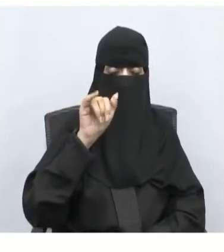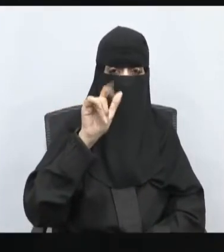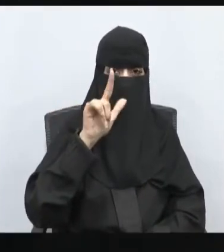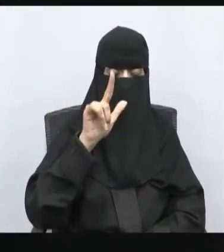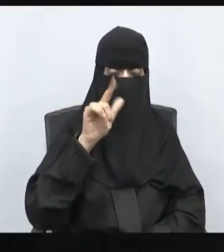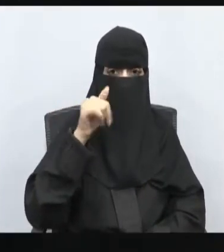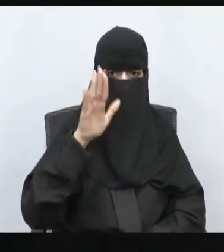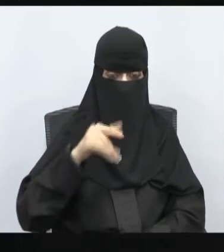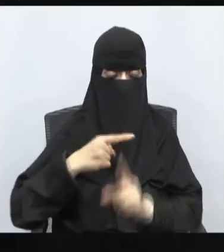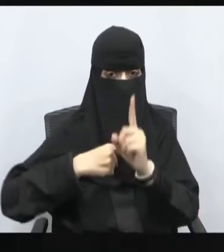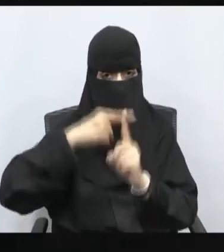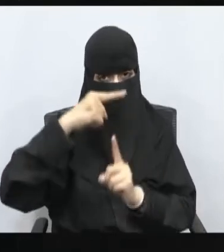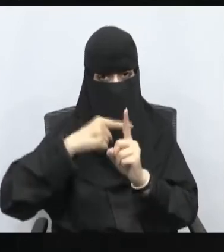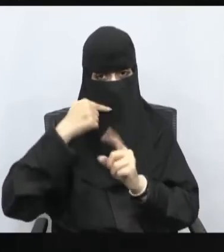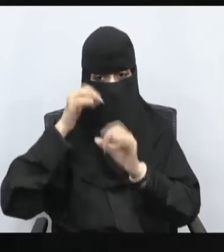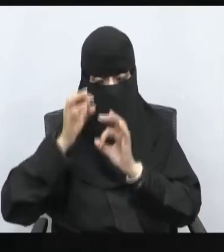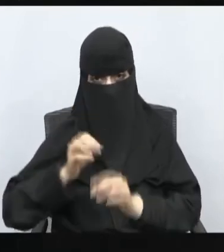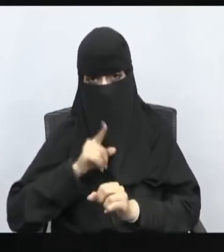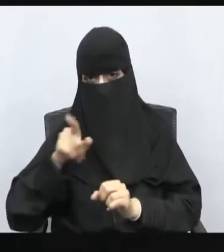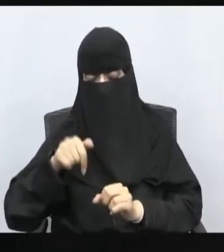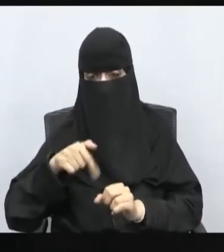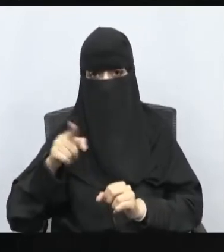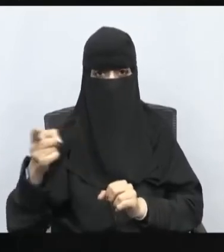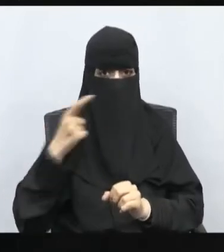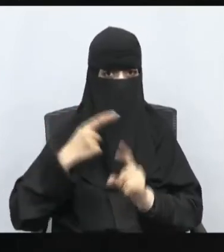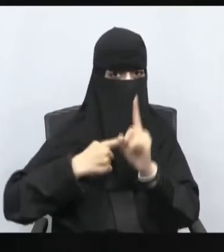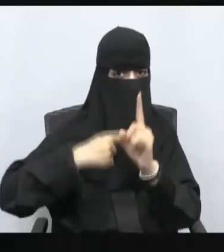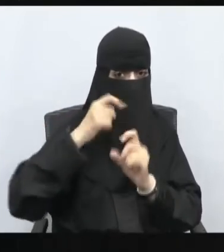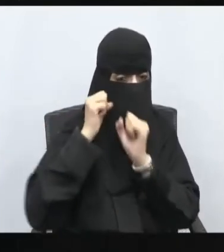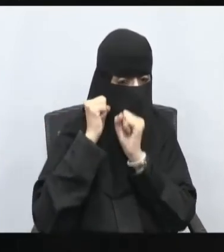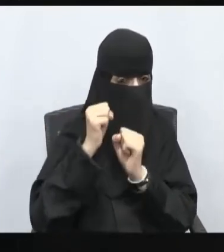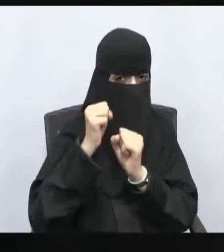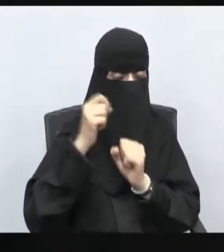أخرى، المقياس الذي يعتمد عليه هو ديسبل.